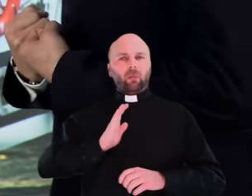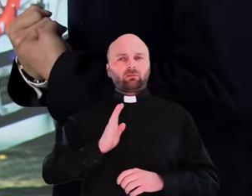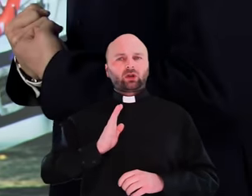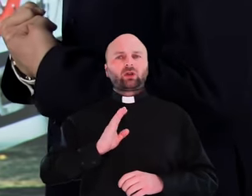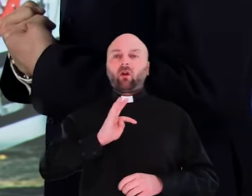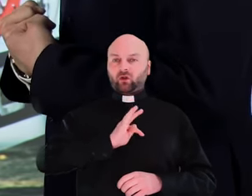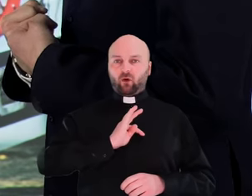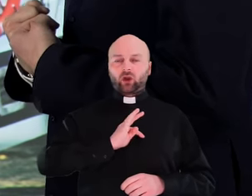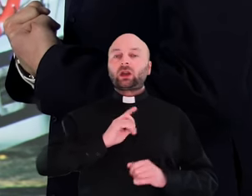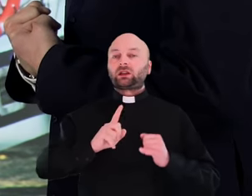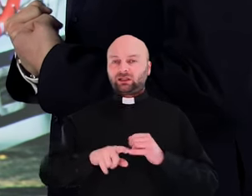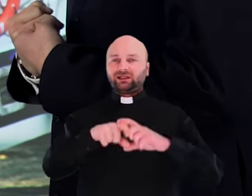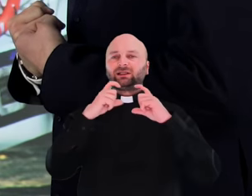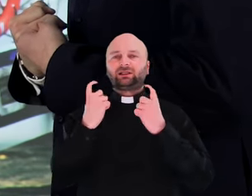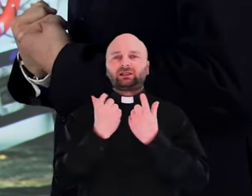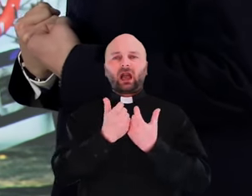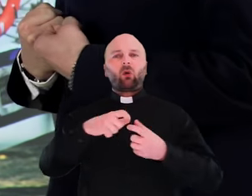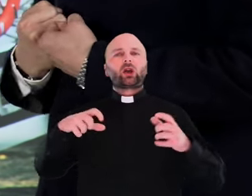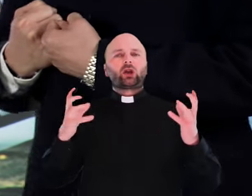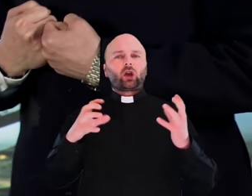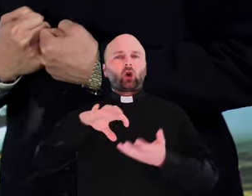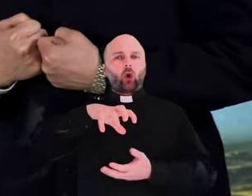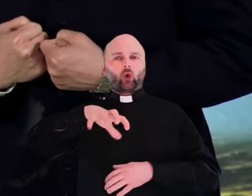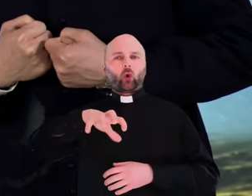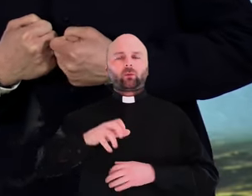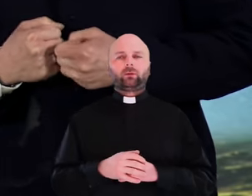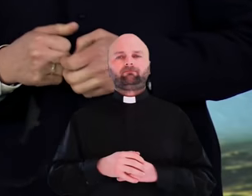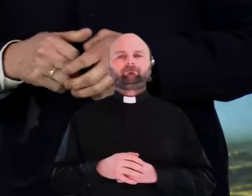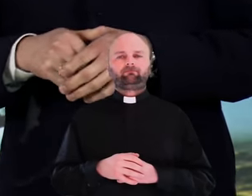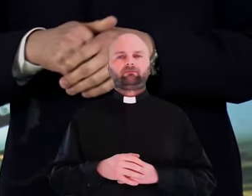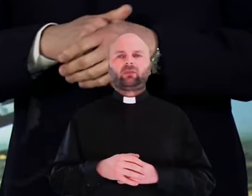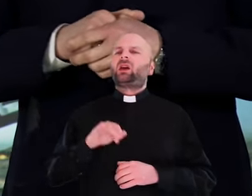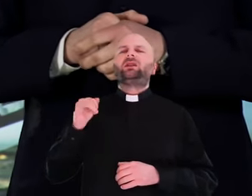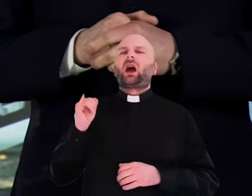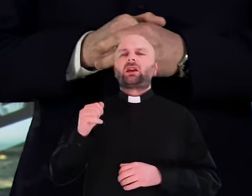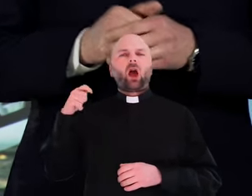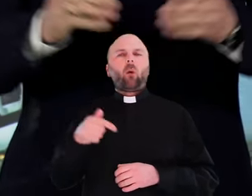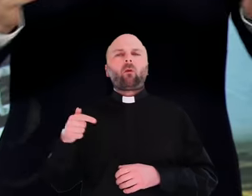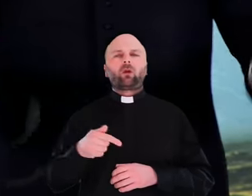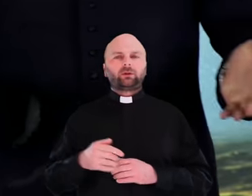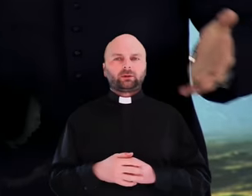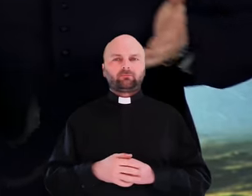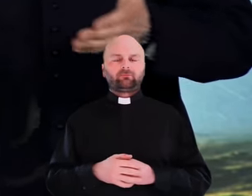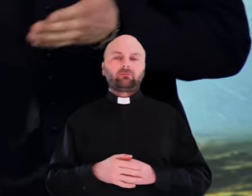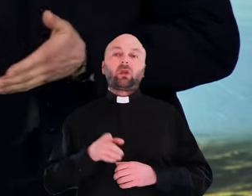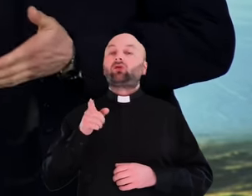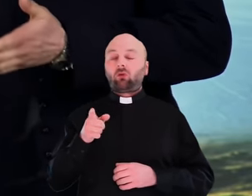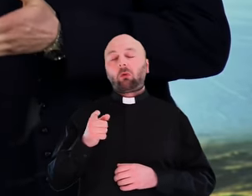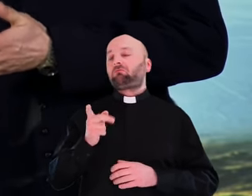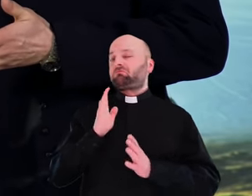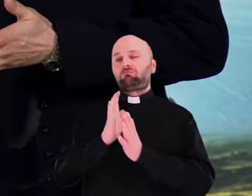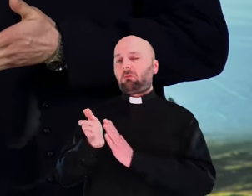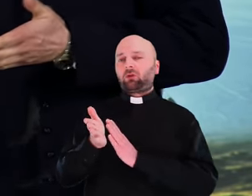też powodzenie całej wyprawy. A jakie to obowiązki? To bardzo